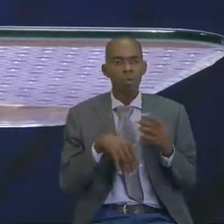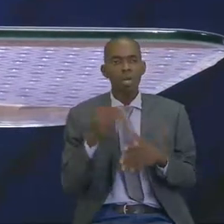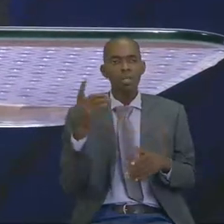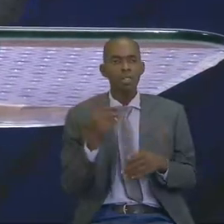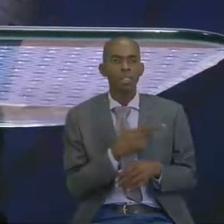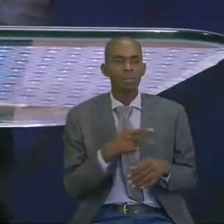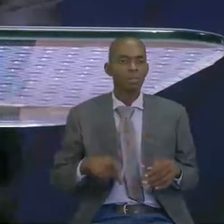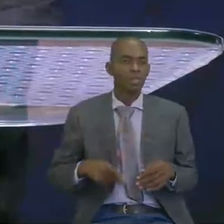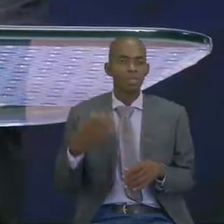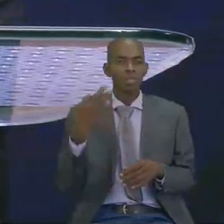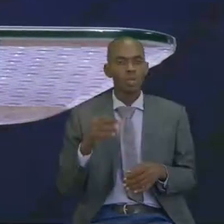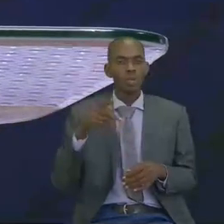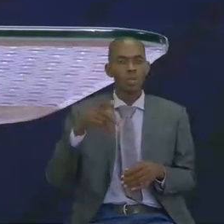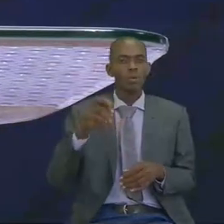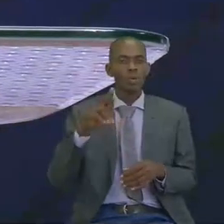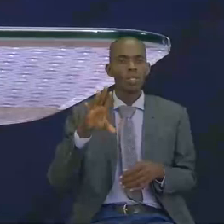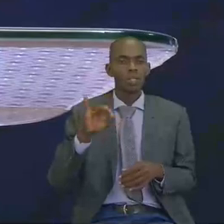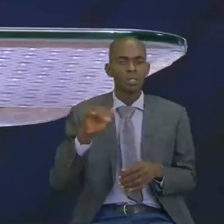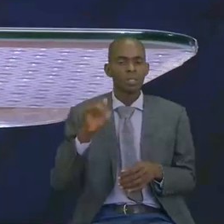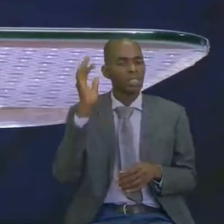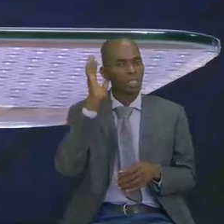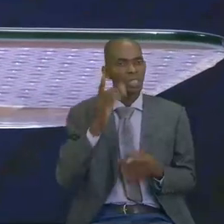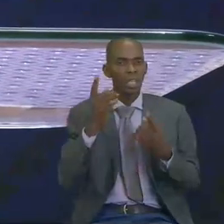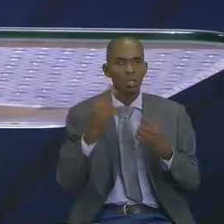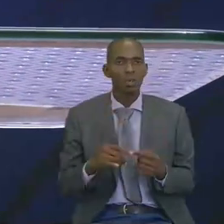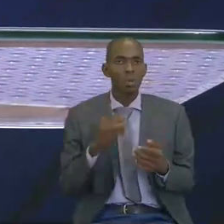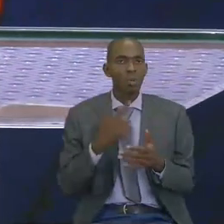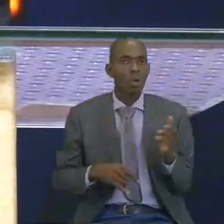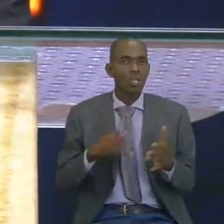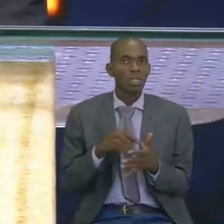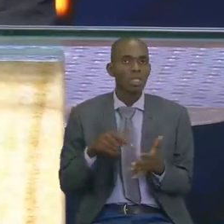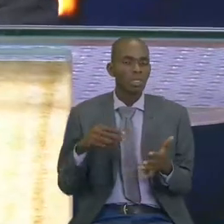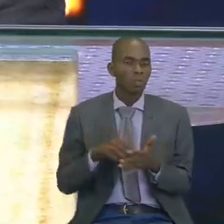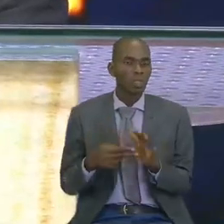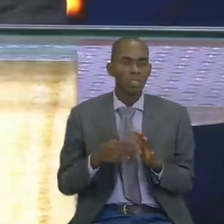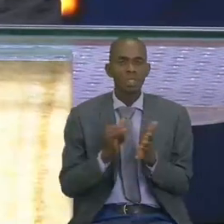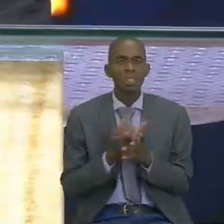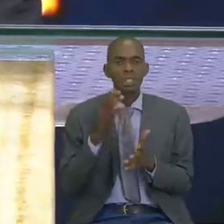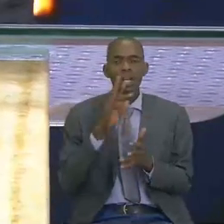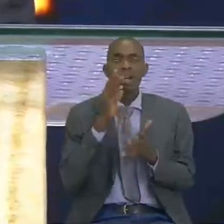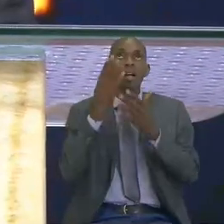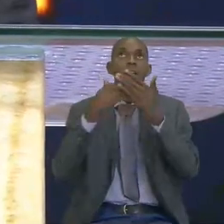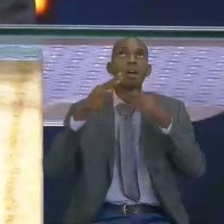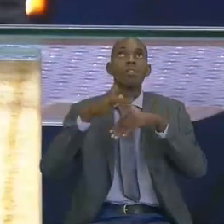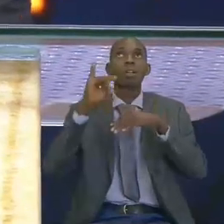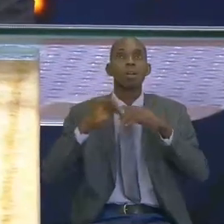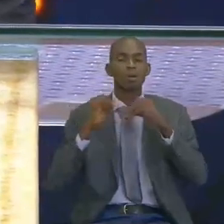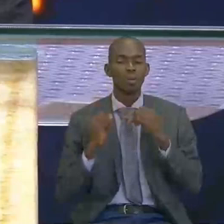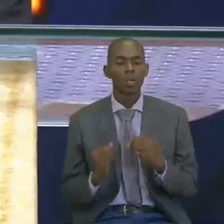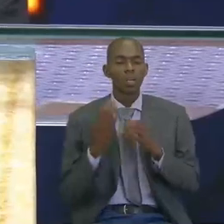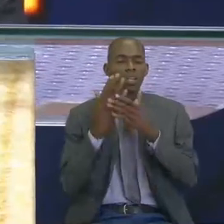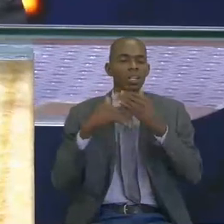Javan viendra. Cela veut dire qu'il y a des puissances célestes, des esprits, des